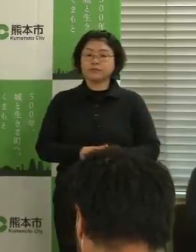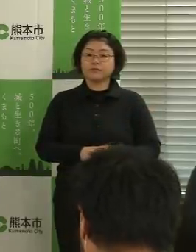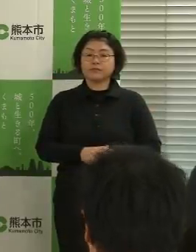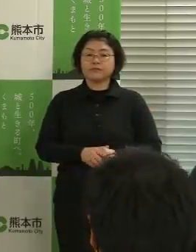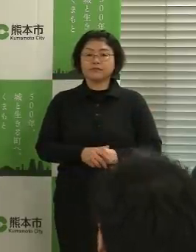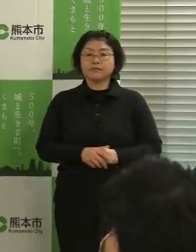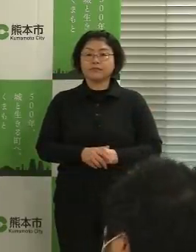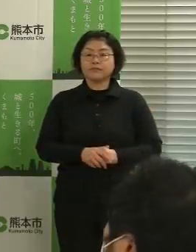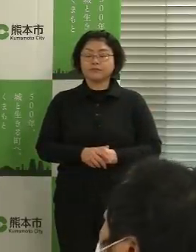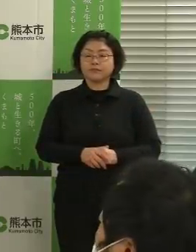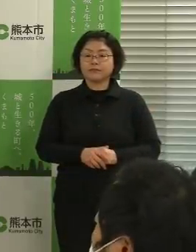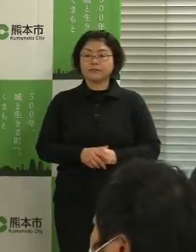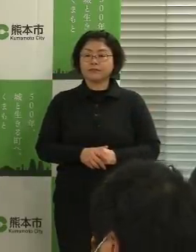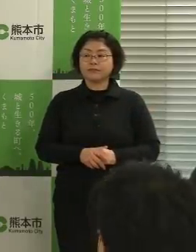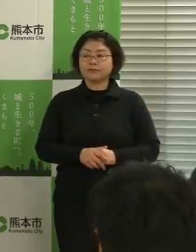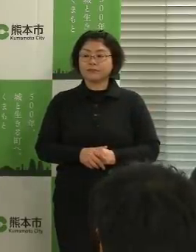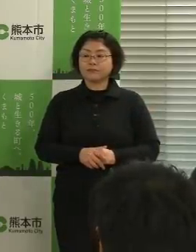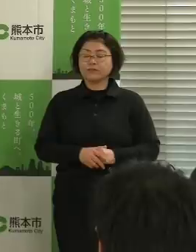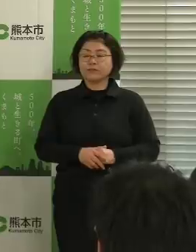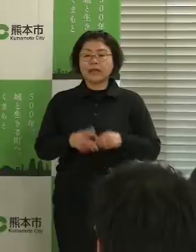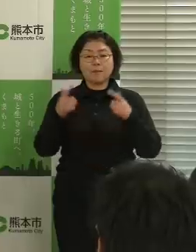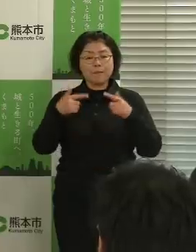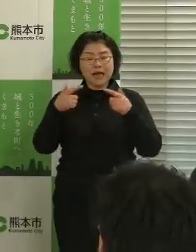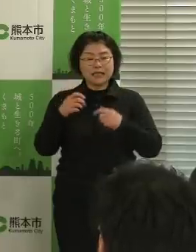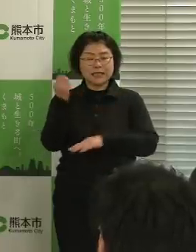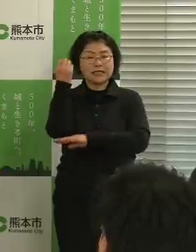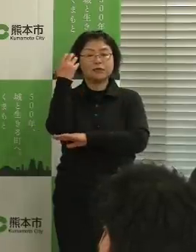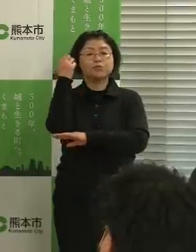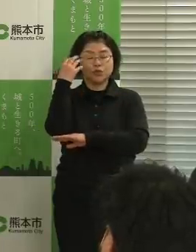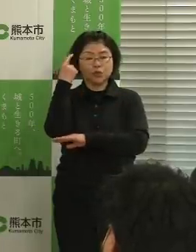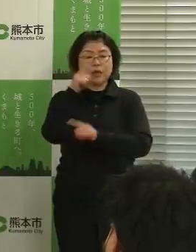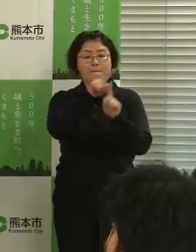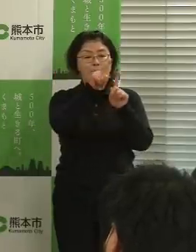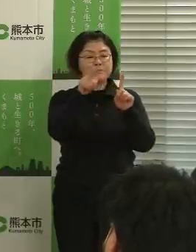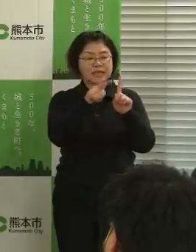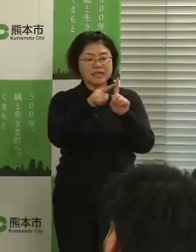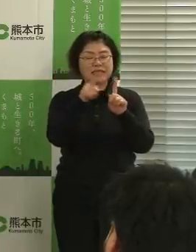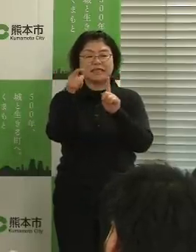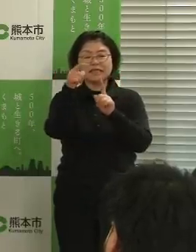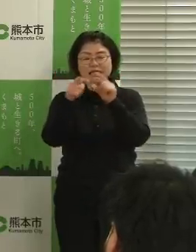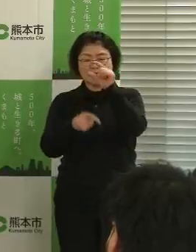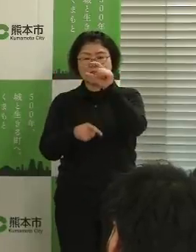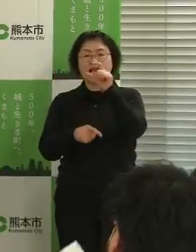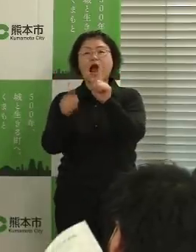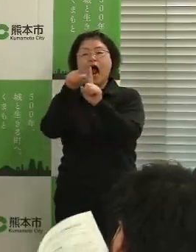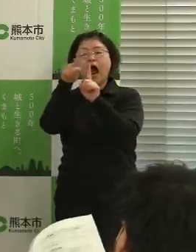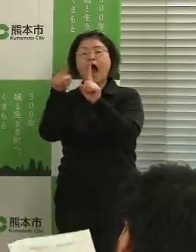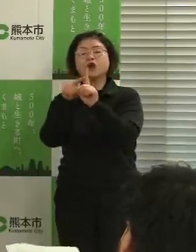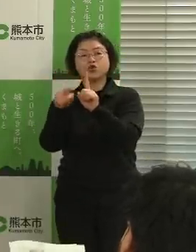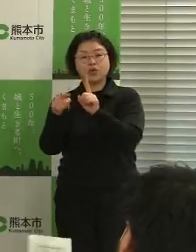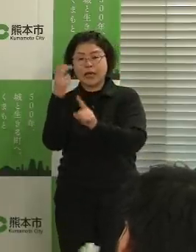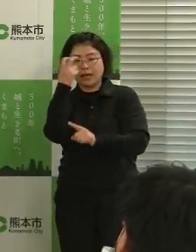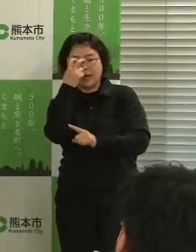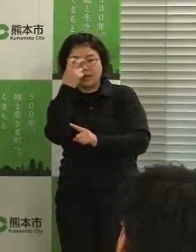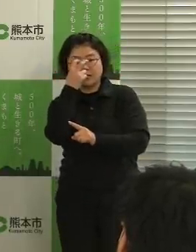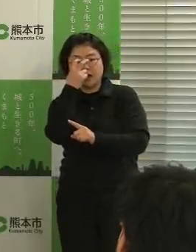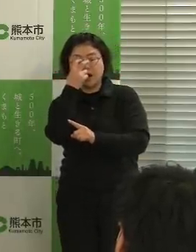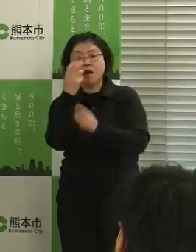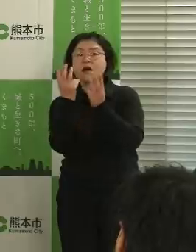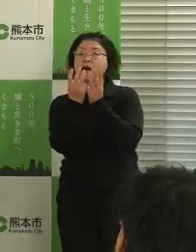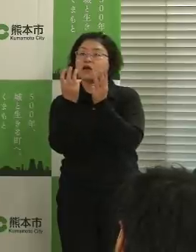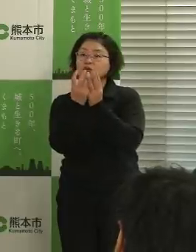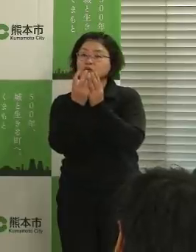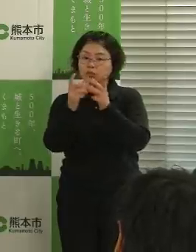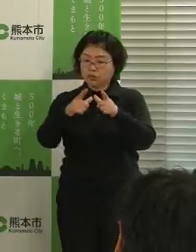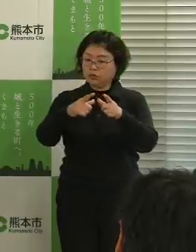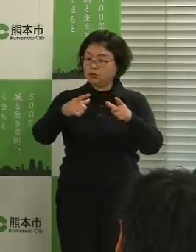PCR 検査に関してですけれども、はいはい、 あの検査件数が全国企業で